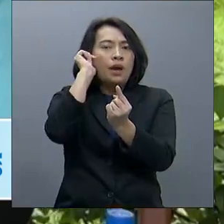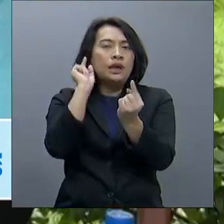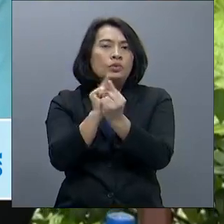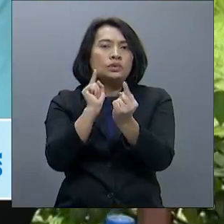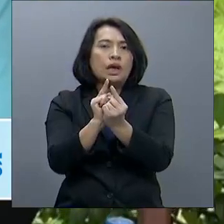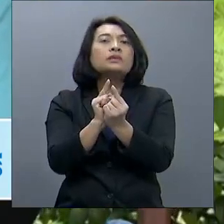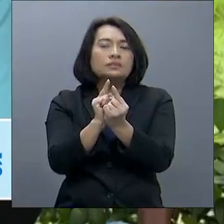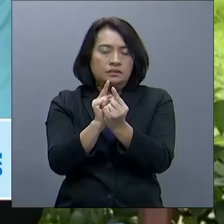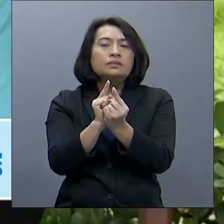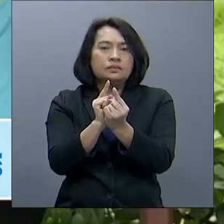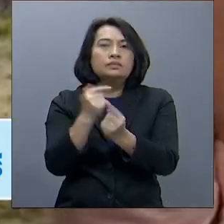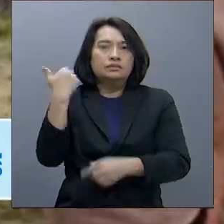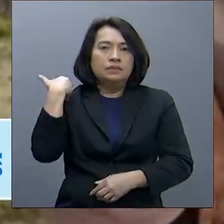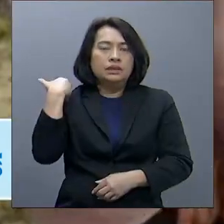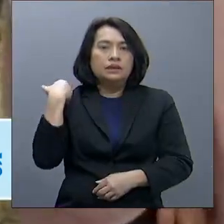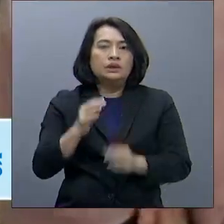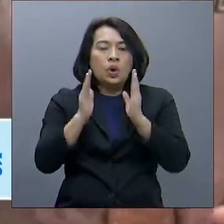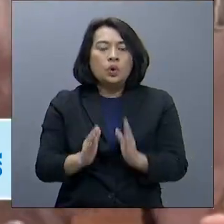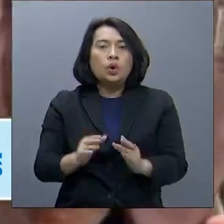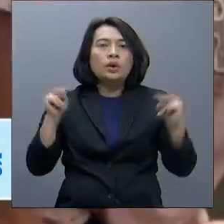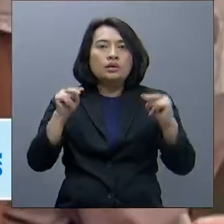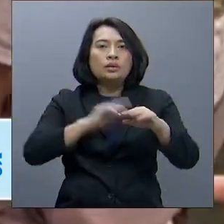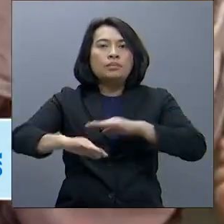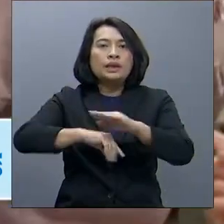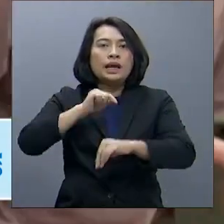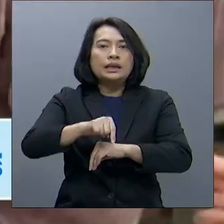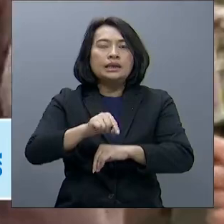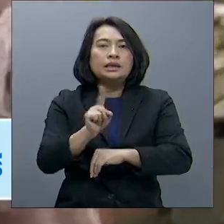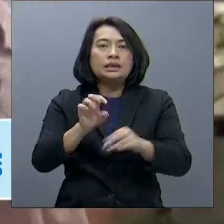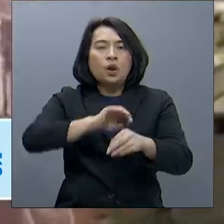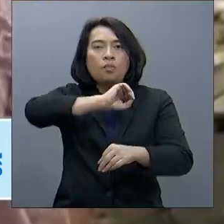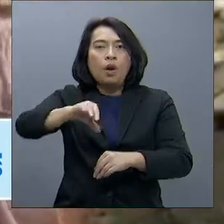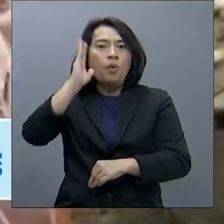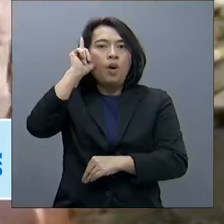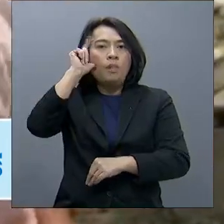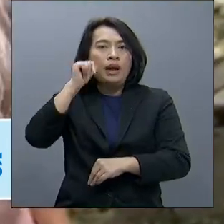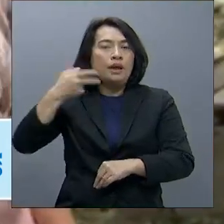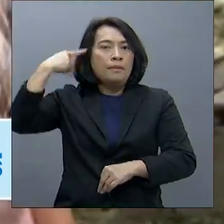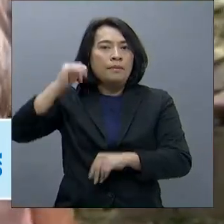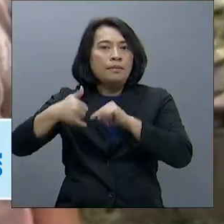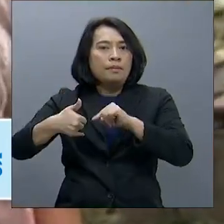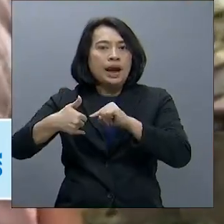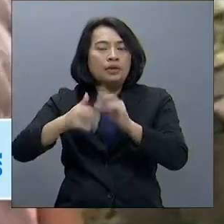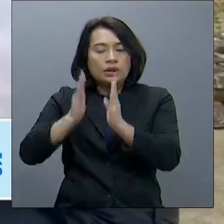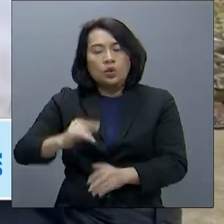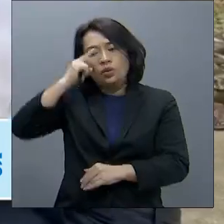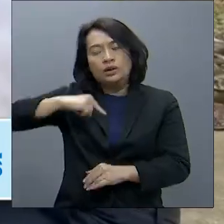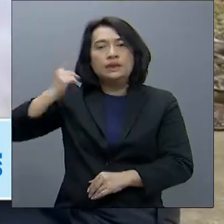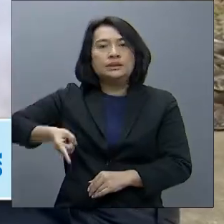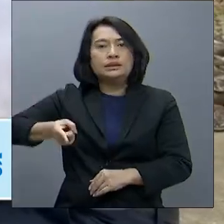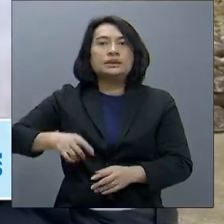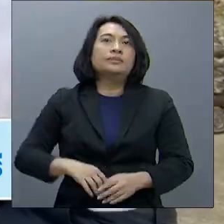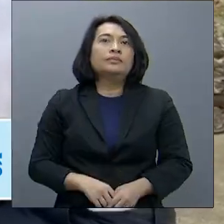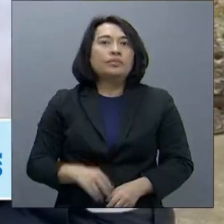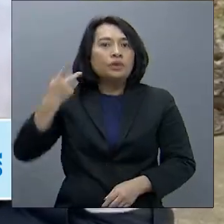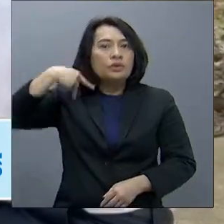ดีจึงได้พยานบุคคลที่รู้และยืนยันได้จริงว่าพ่อและแม่ของคุณป้าเป็นคนไทยส่วนป้าส